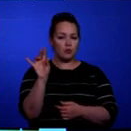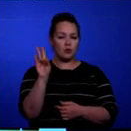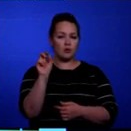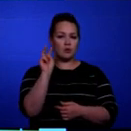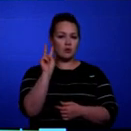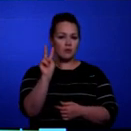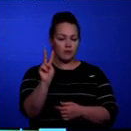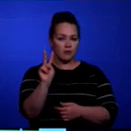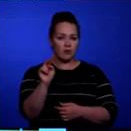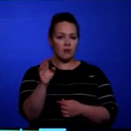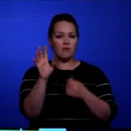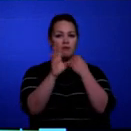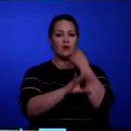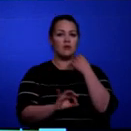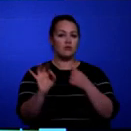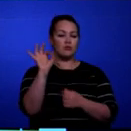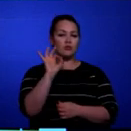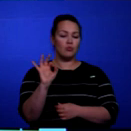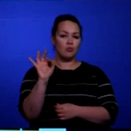даёт в конце 0